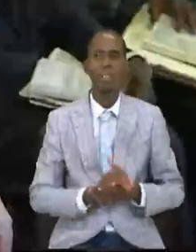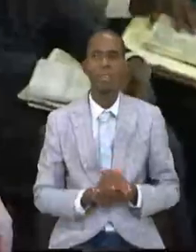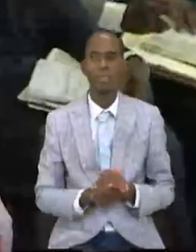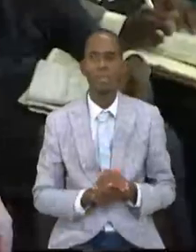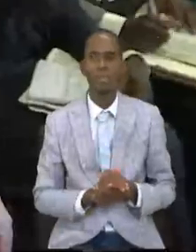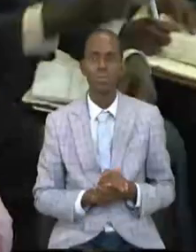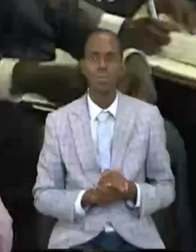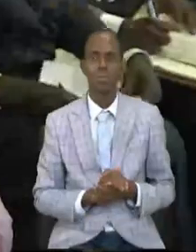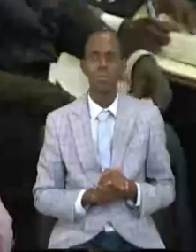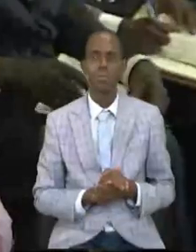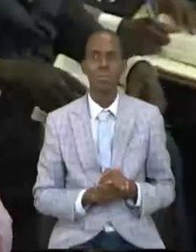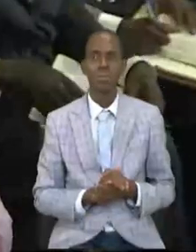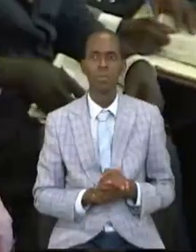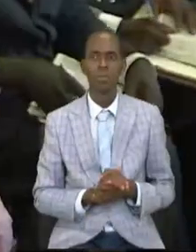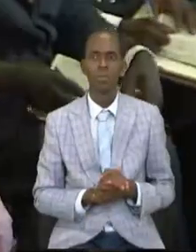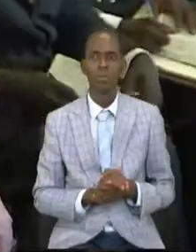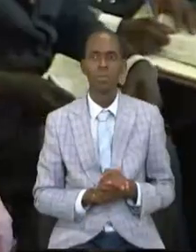Jésus-Christ.